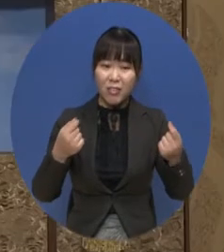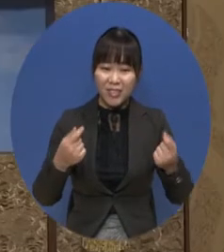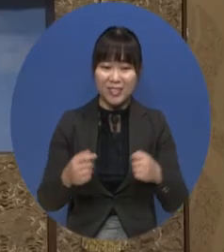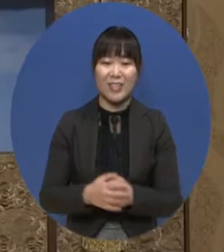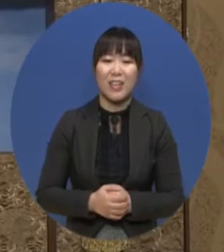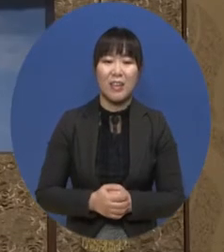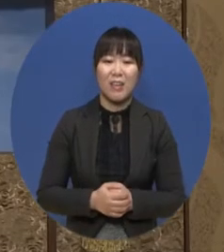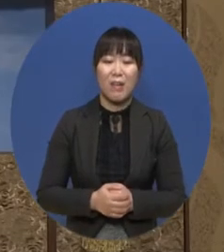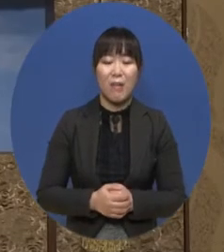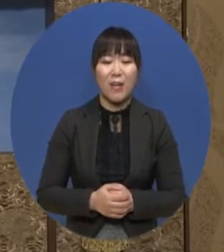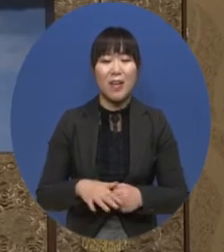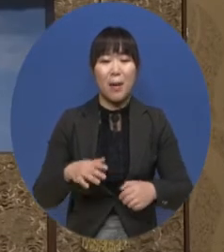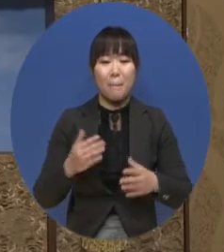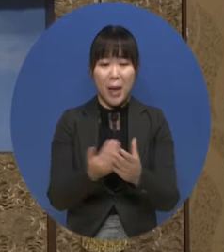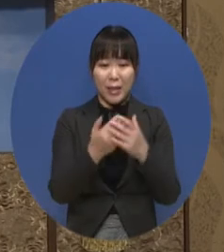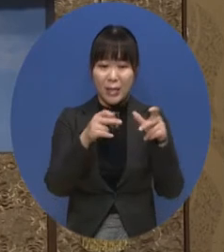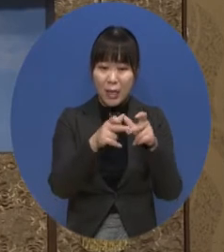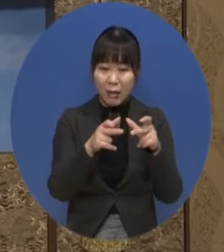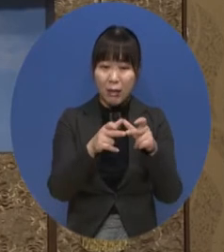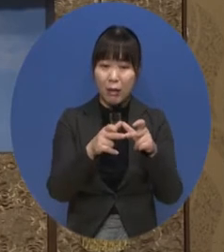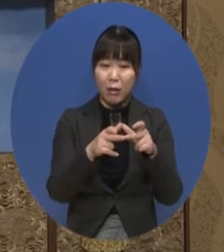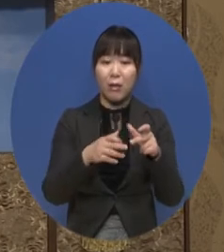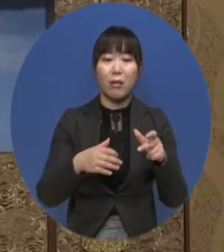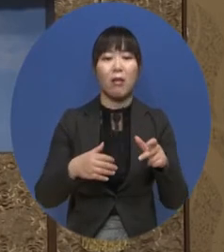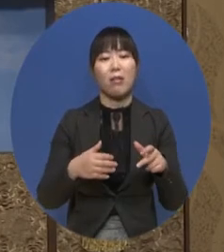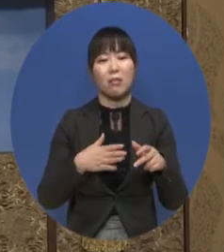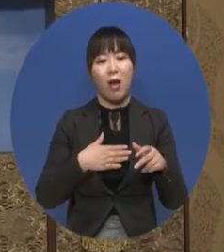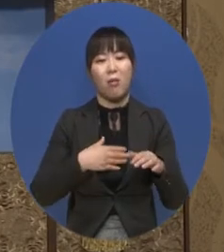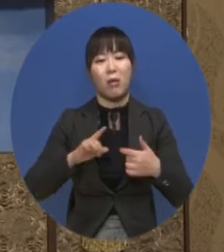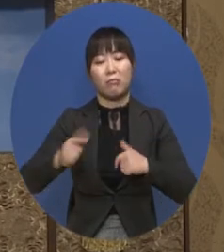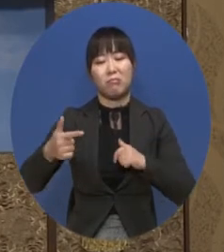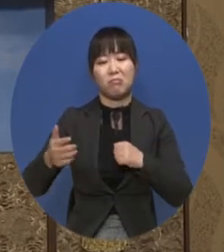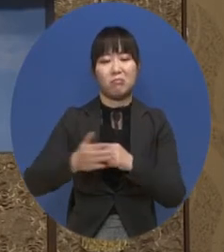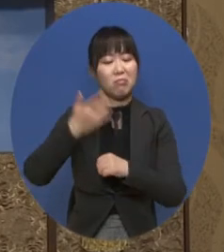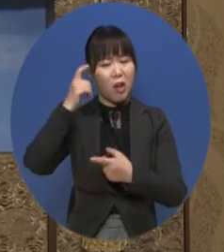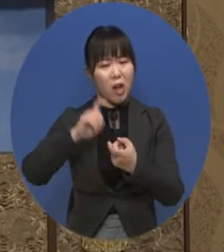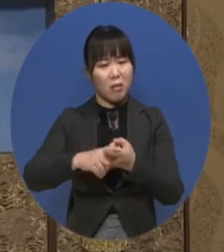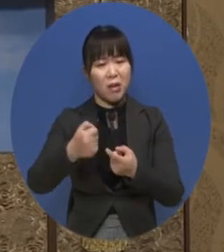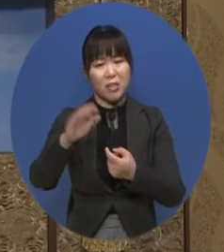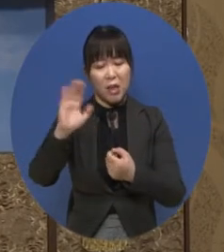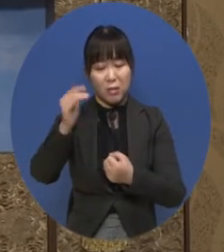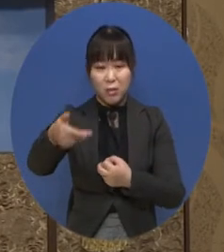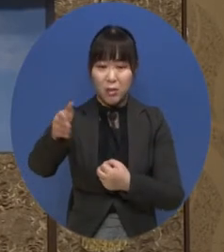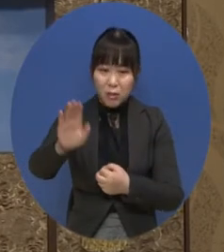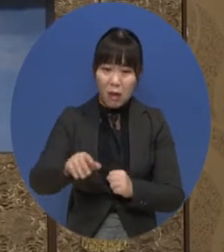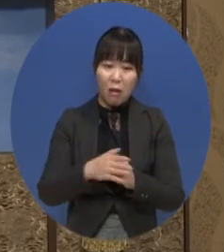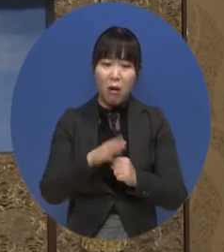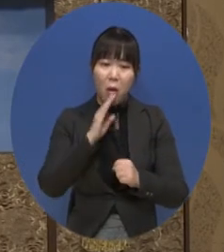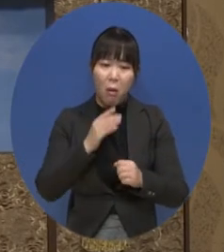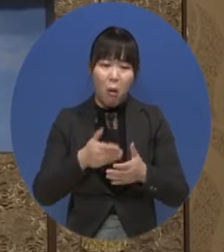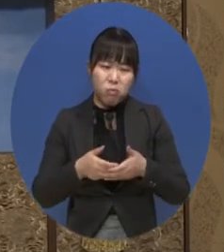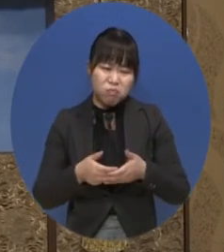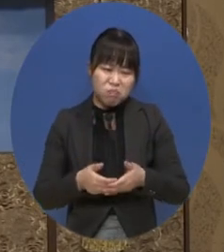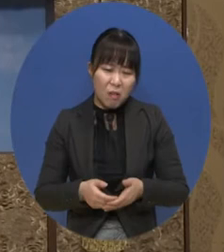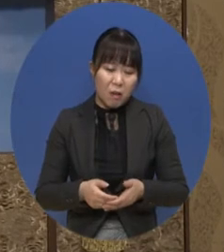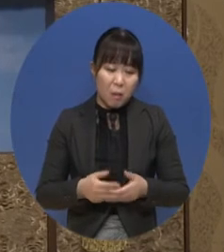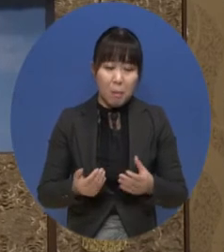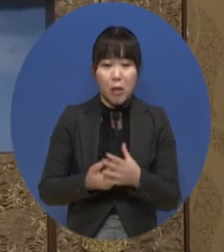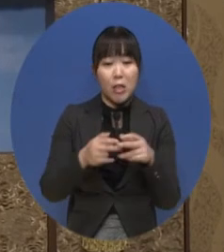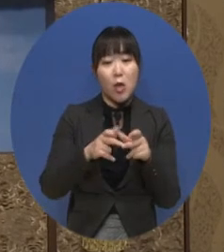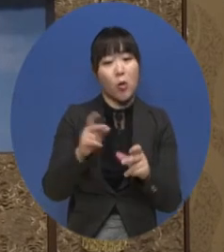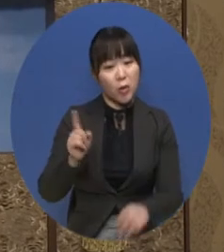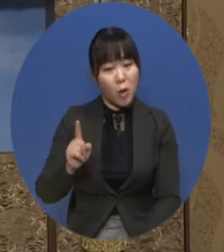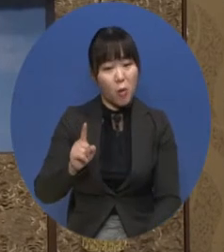이렇게 발달장애, 장애라고 하는 게 나와 다른 일이기 때문에 사람들이 관심을 갖지 않는데 너무 무겁게 발달장애